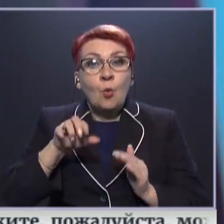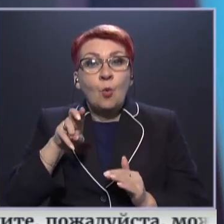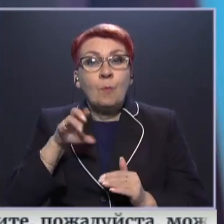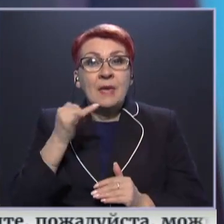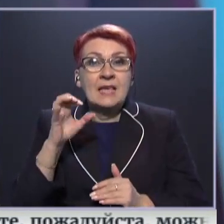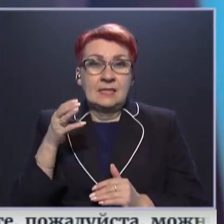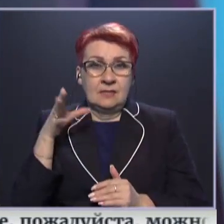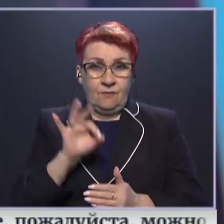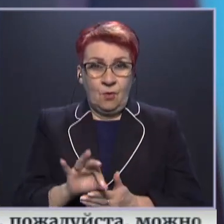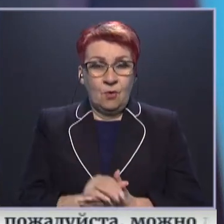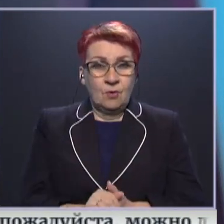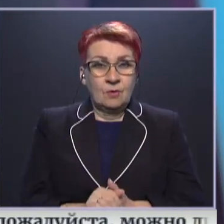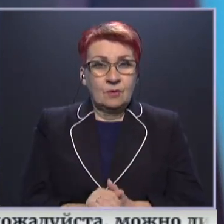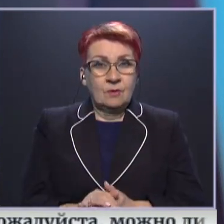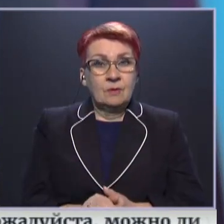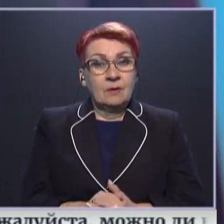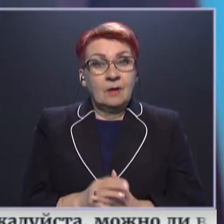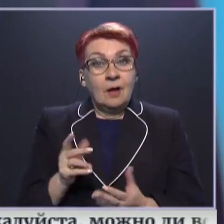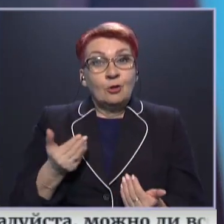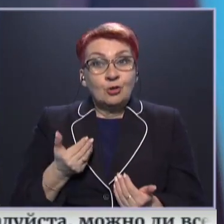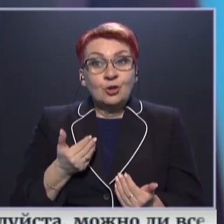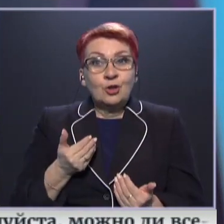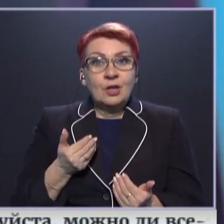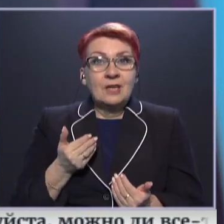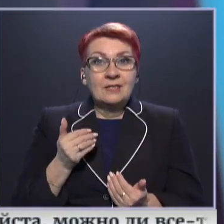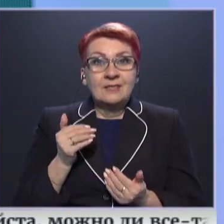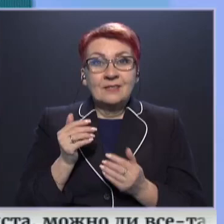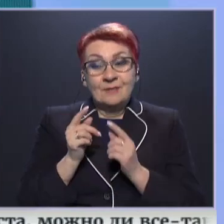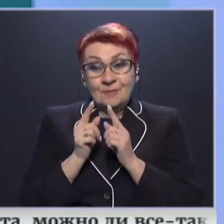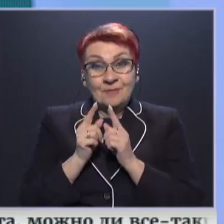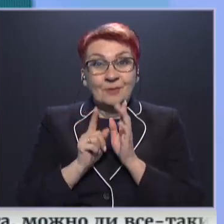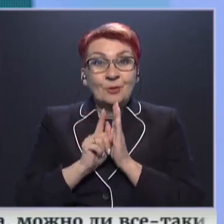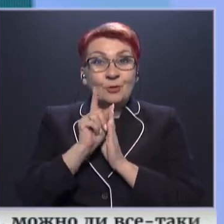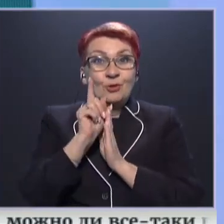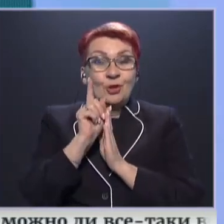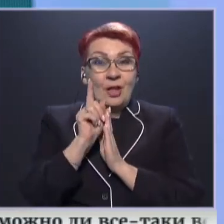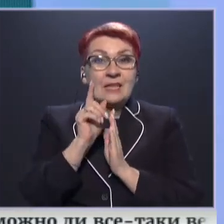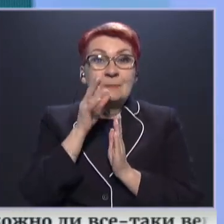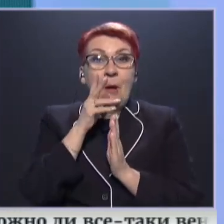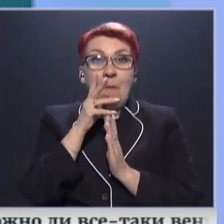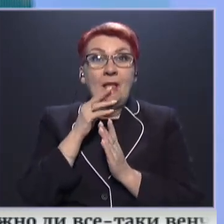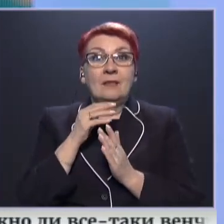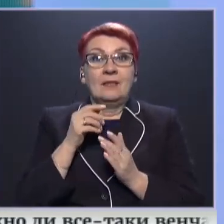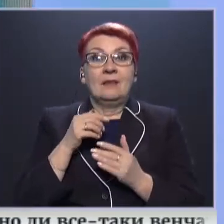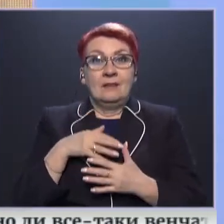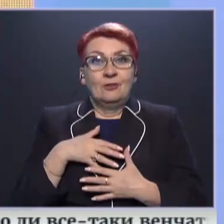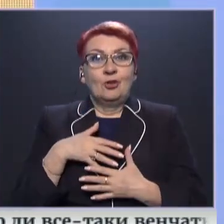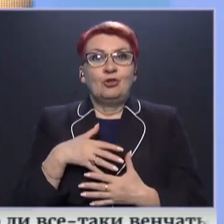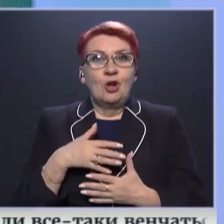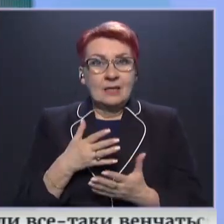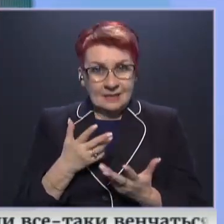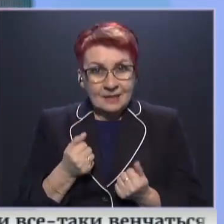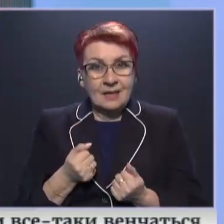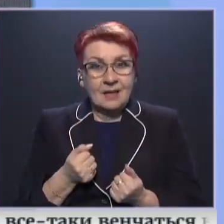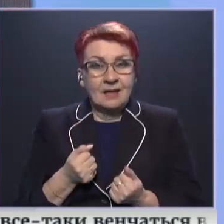совершенно очевидно, потому что жизнь начинается с момента зачатия. Она непрерывна, и поэтому раз она непрерывна, она, так сказать, нельзя сказать, в какой